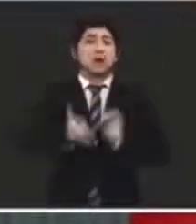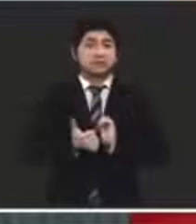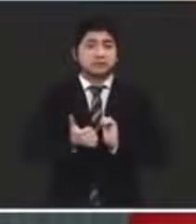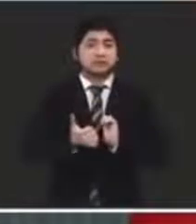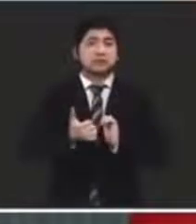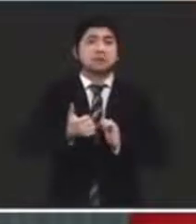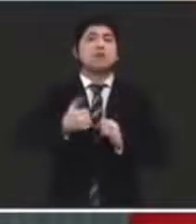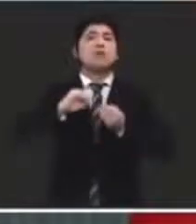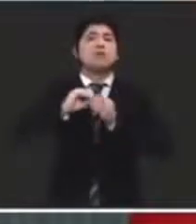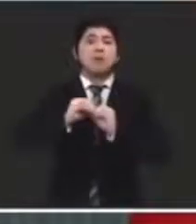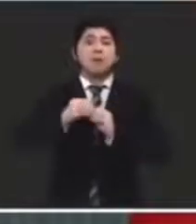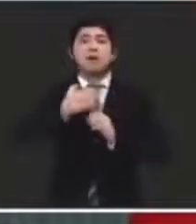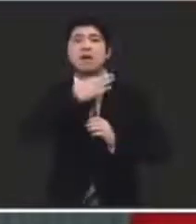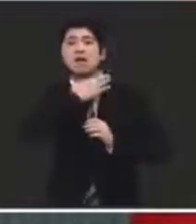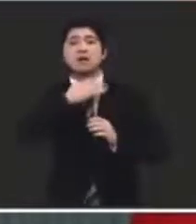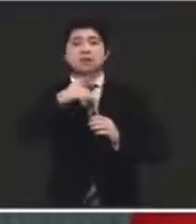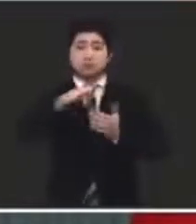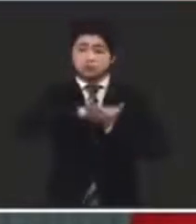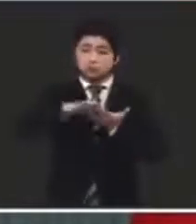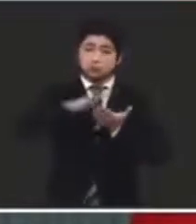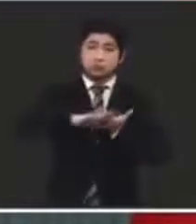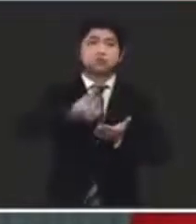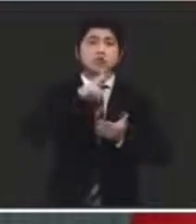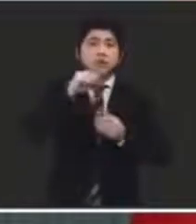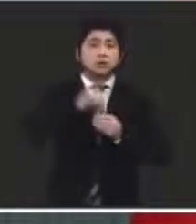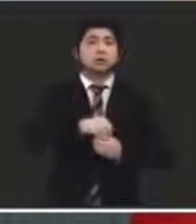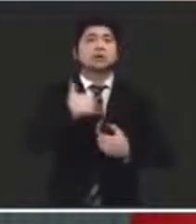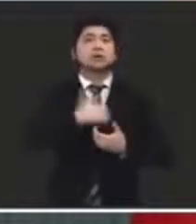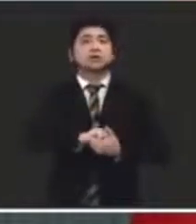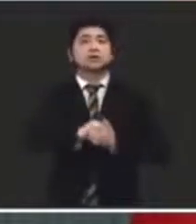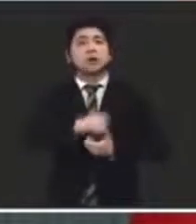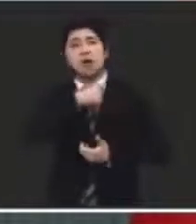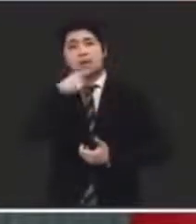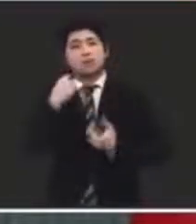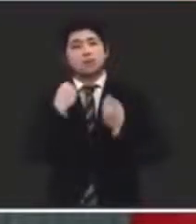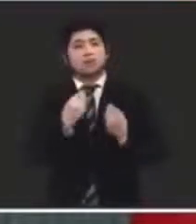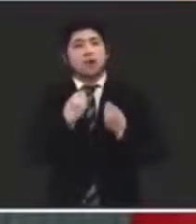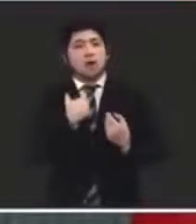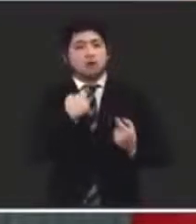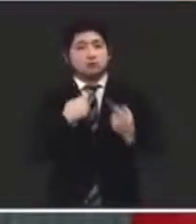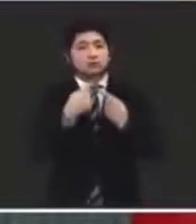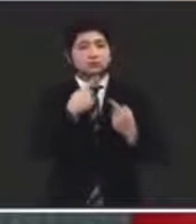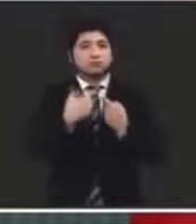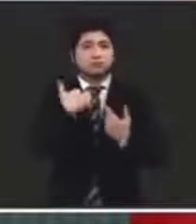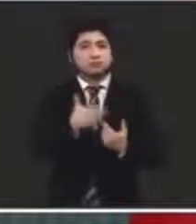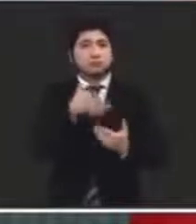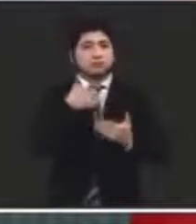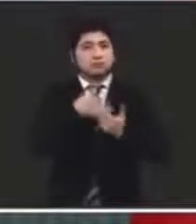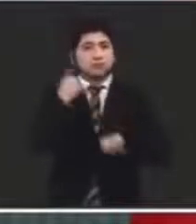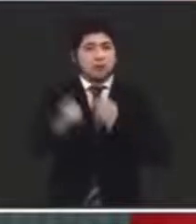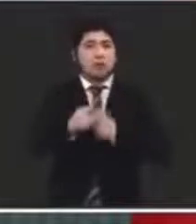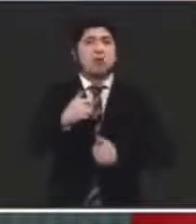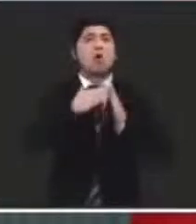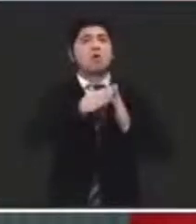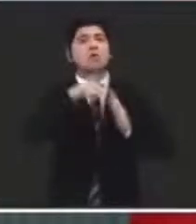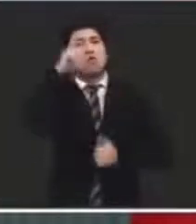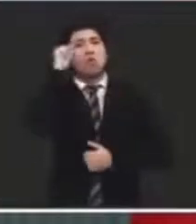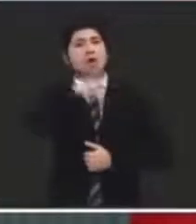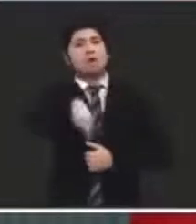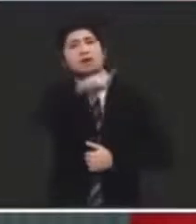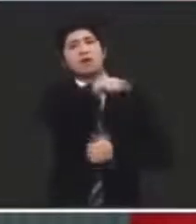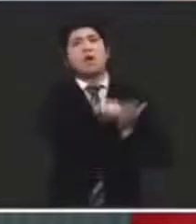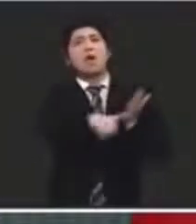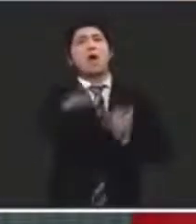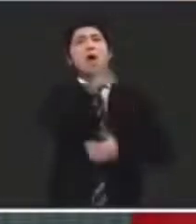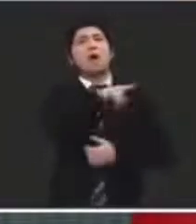gerilimleri sonlandırmak için samimi gayret sarf ederken komşumuz Yunanistan'ın her tarafı